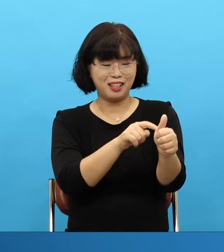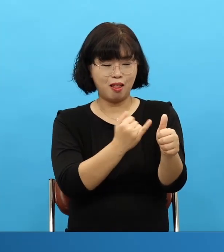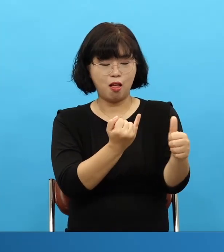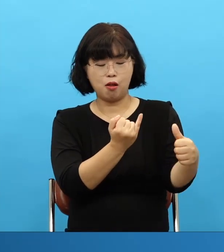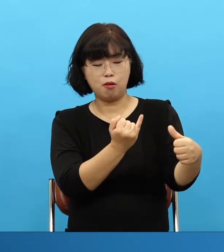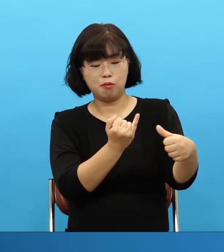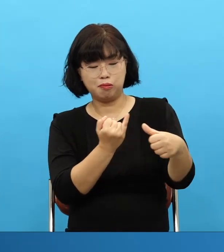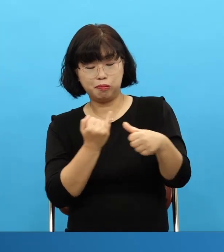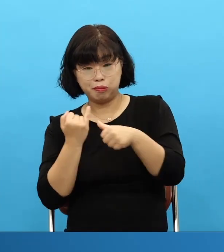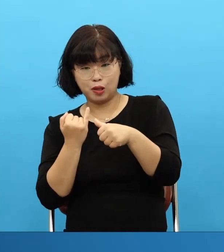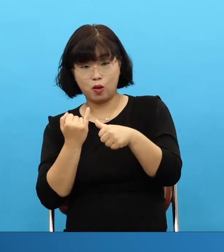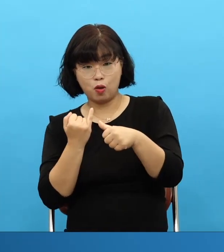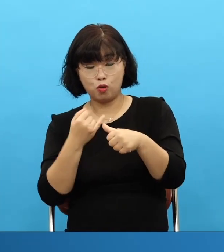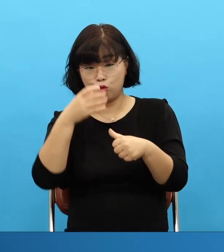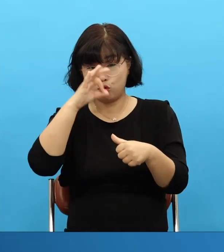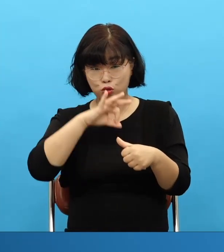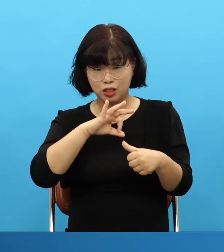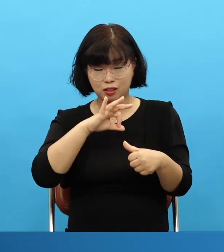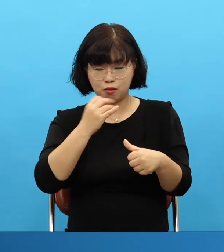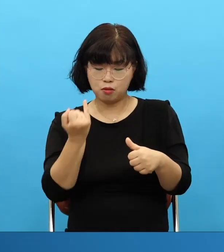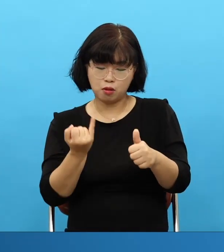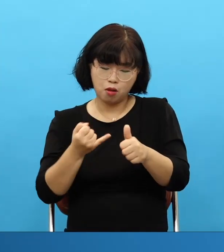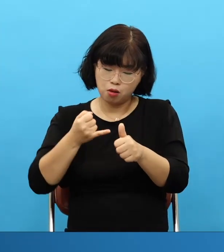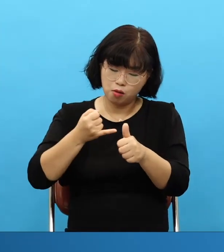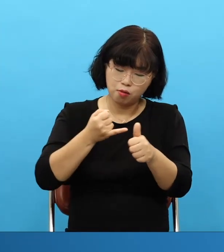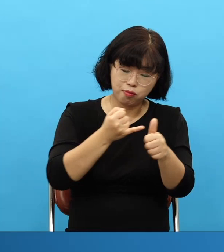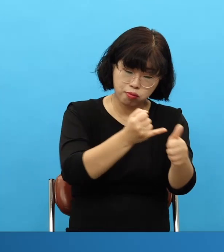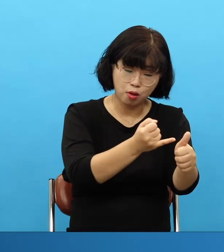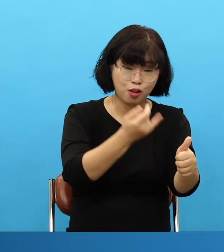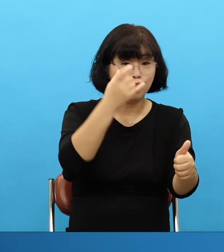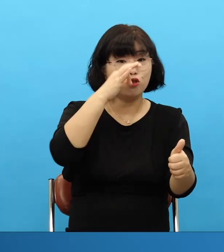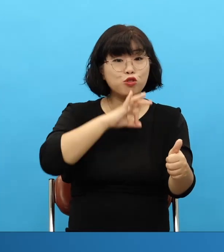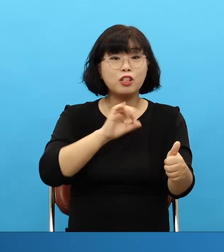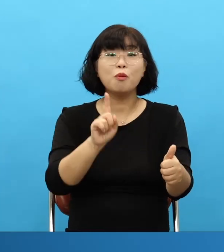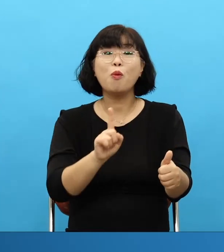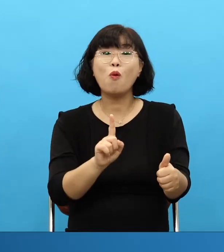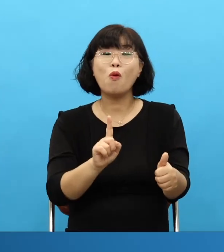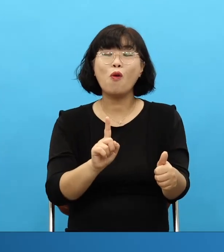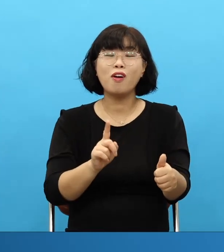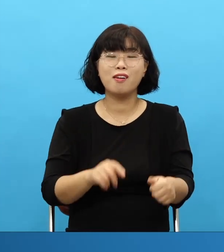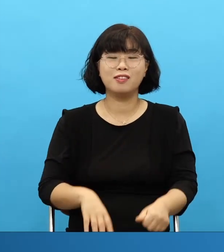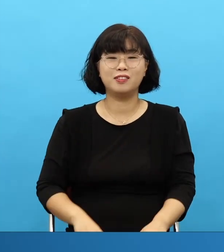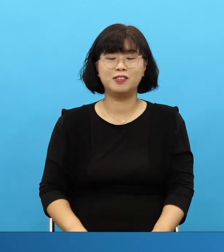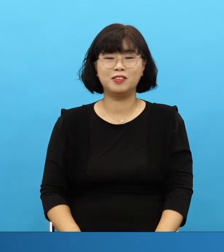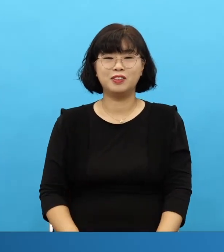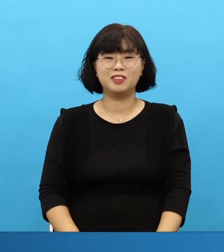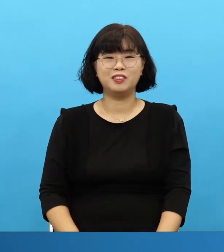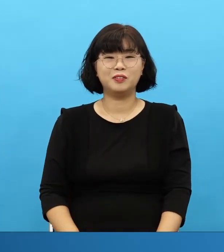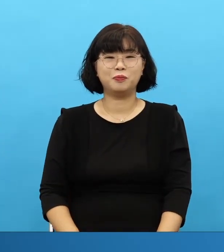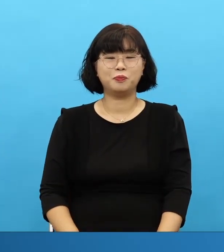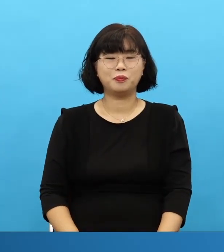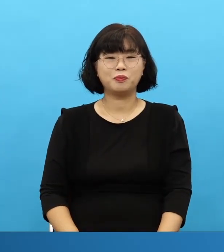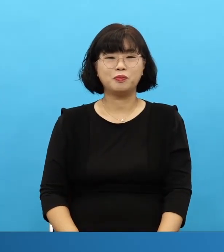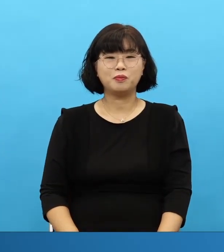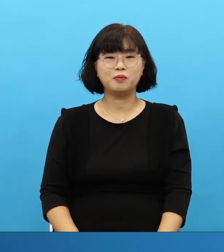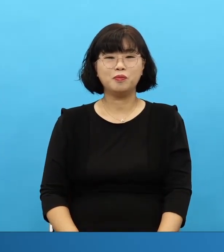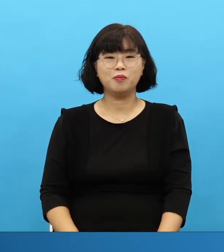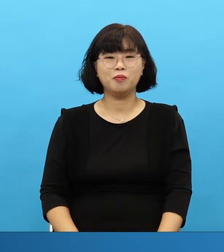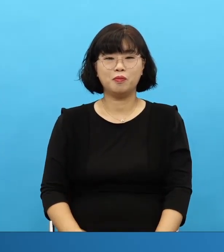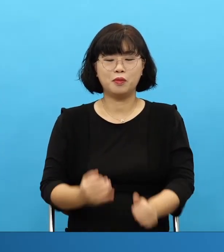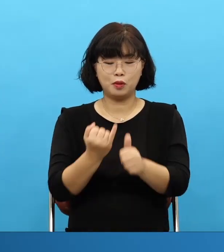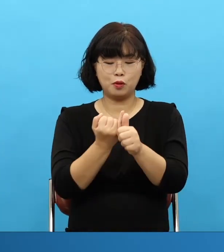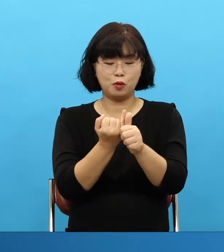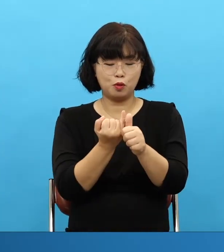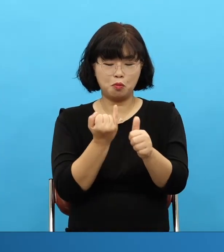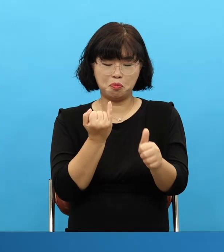내게. for husbands, would it be more beneficial for you to do things centered on yourself or for your wife? 정말 부인이 나 위주로 하는